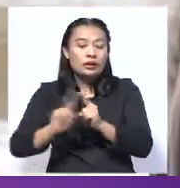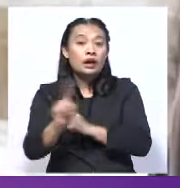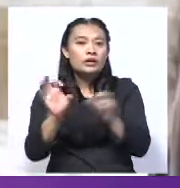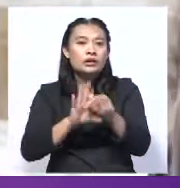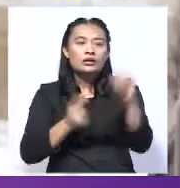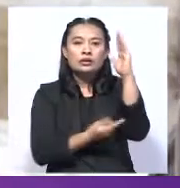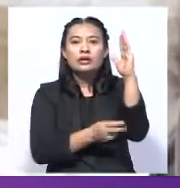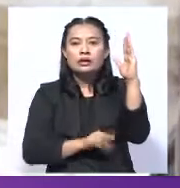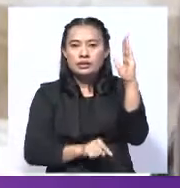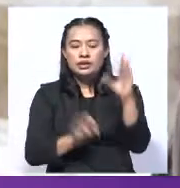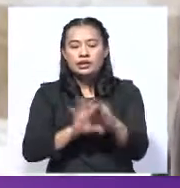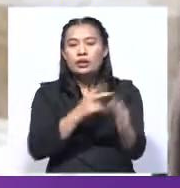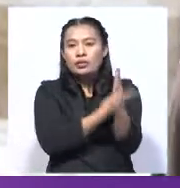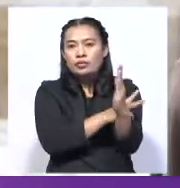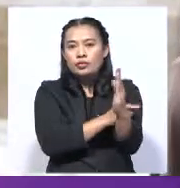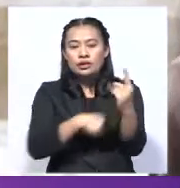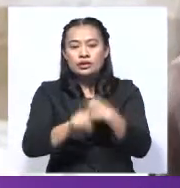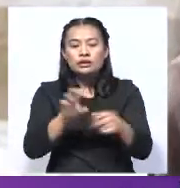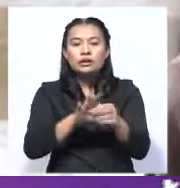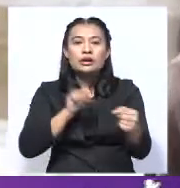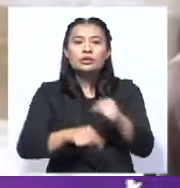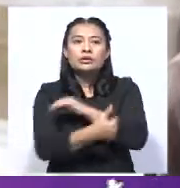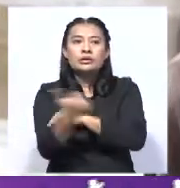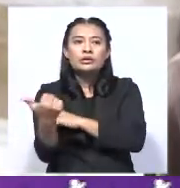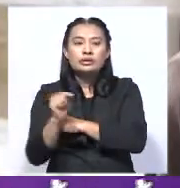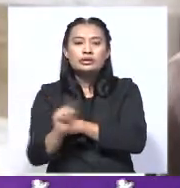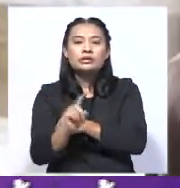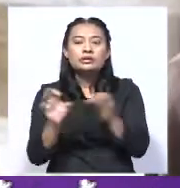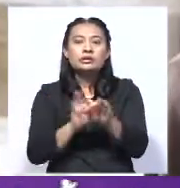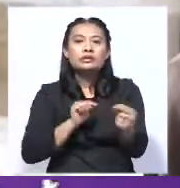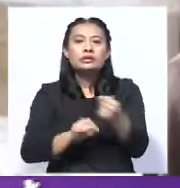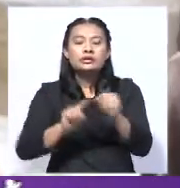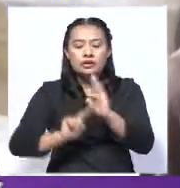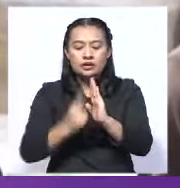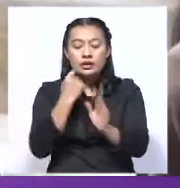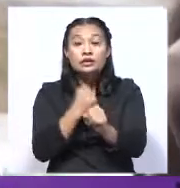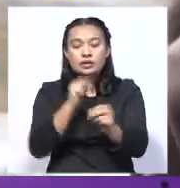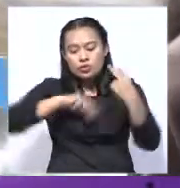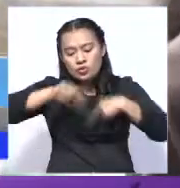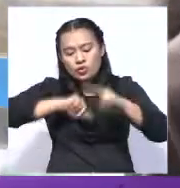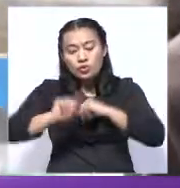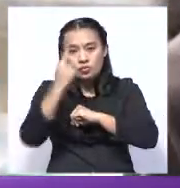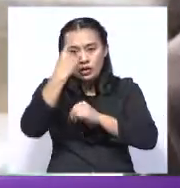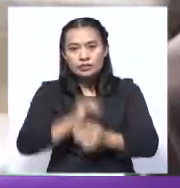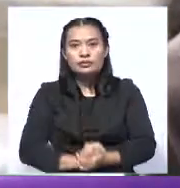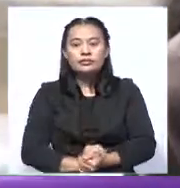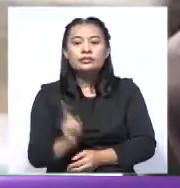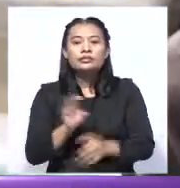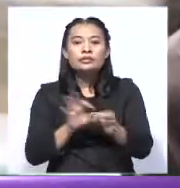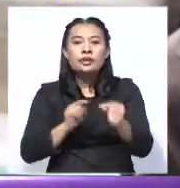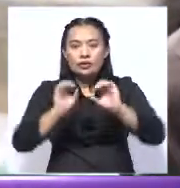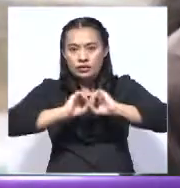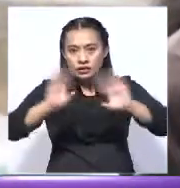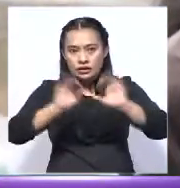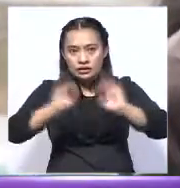บี่แล้วก็มาที่ภูเก็ตแล้วก็อาจจะมีพื้นที่อื่นอีกนะครับเพราะฉะนั้นเนี่ยเราควรจะเริ่มทำการสำรวจใหม่เลยสำรวจดูกันแต่ให้ชัดเจนต